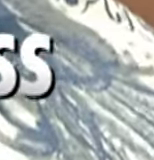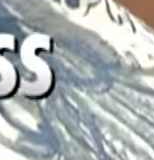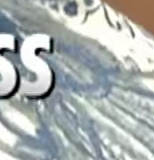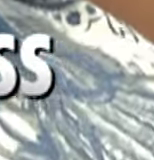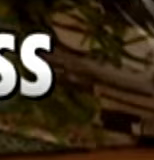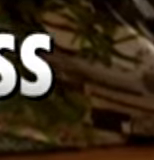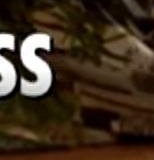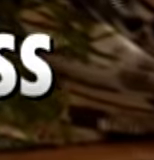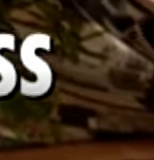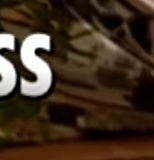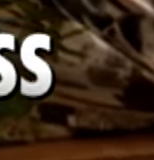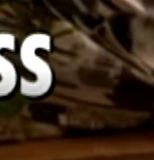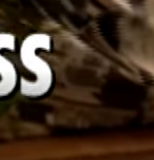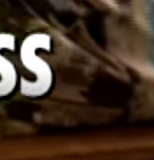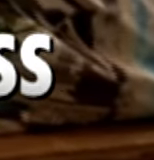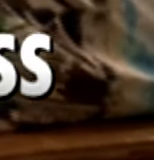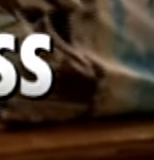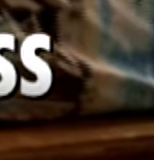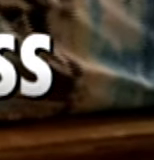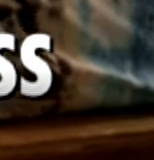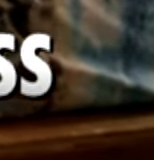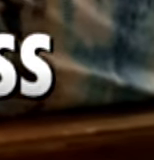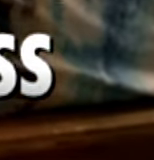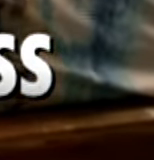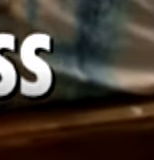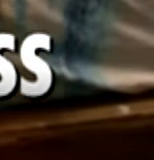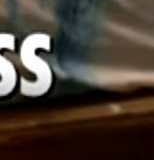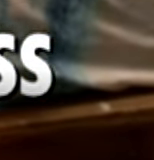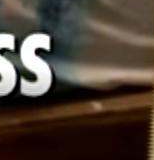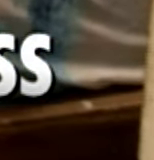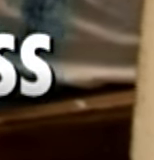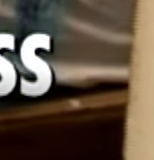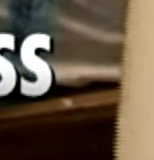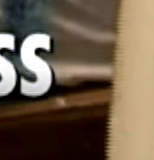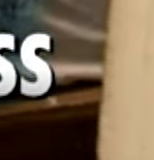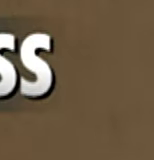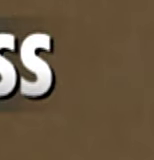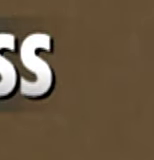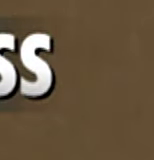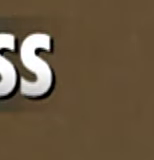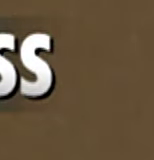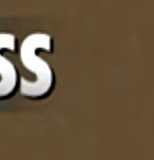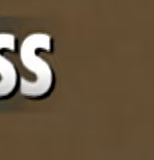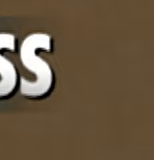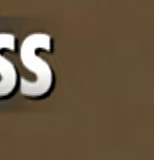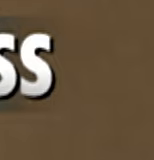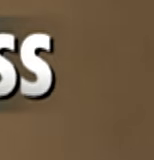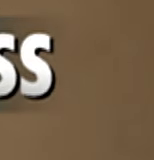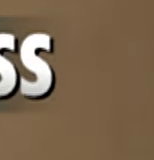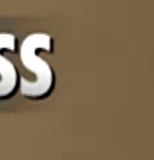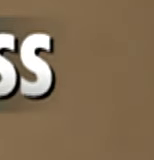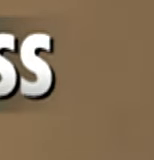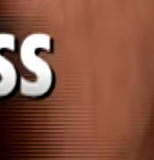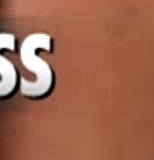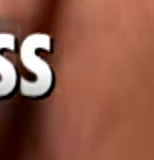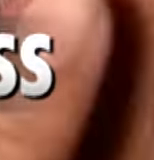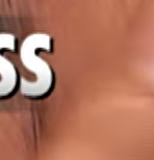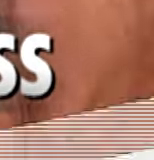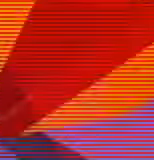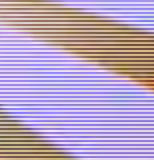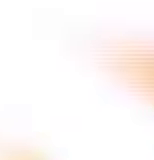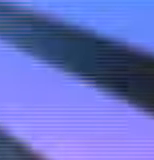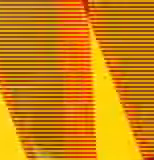malaman tungkol sa usapin sa mental health. Pag-uusapan natin mamaya kasama ang kinatawan ng Philippine Psychiatric